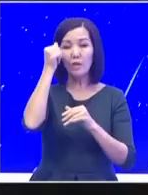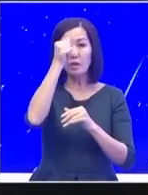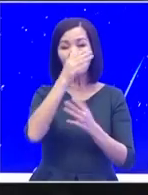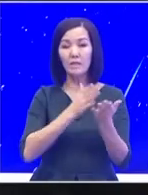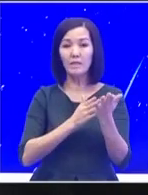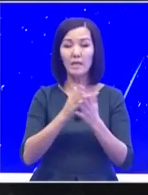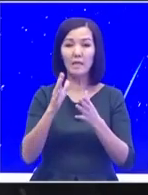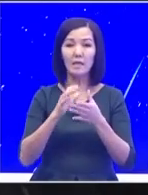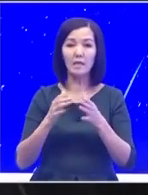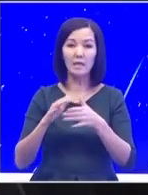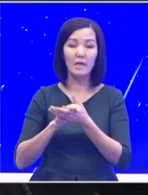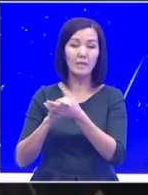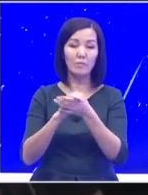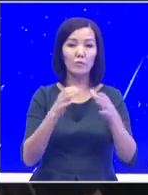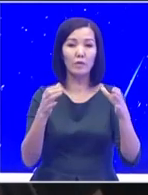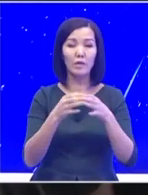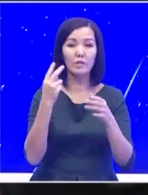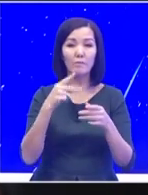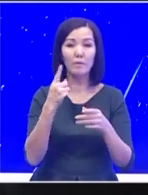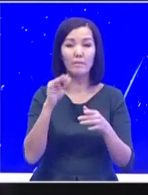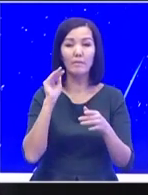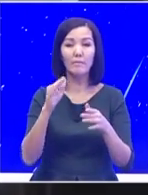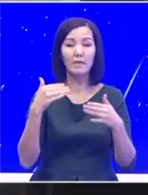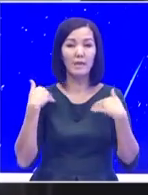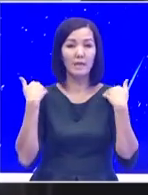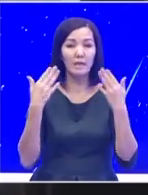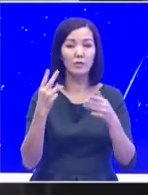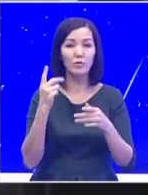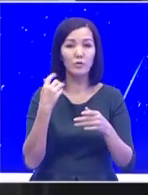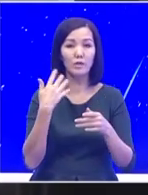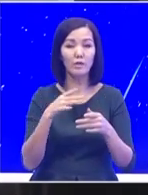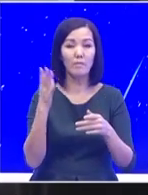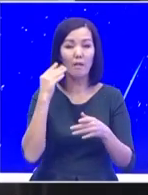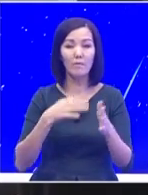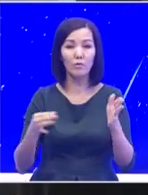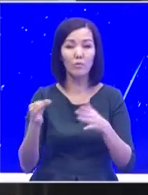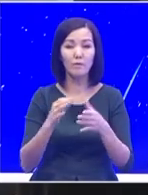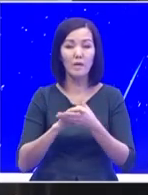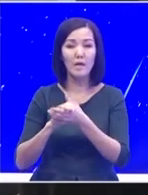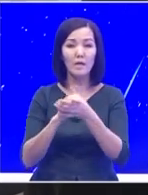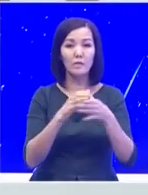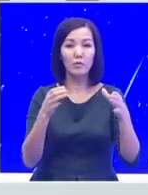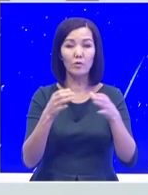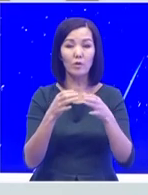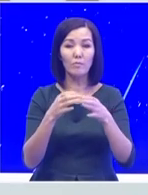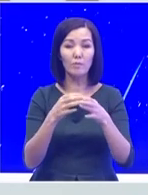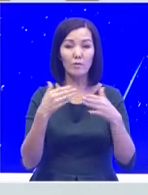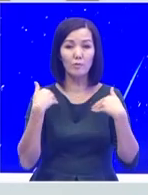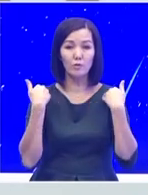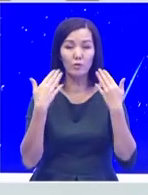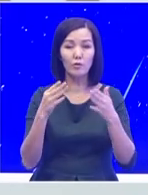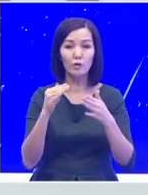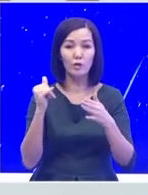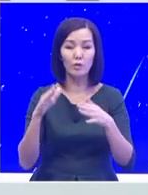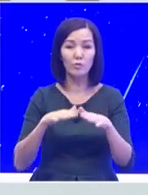кәсіподақ тарапынан 21 мыңнан аса кеңес берілген, оның 141-і Алматы облысындағы кәсіподақ ұйымы тарапынан. Жетісу